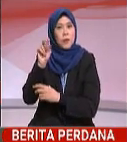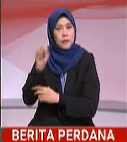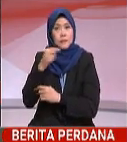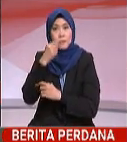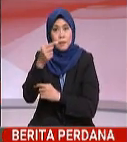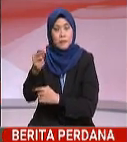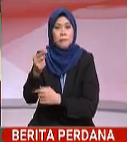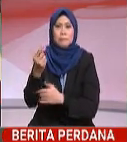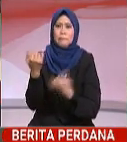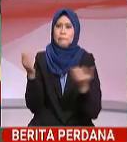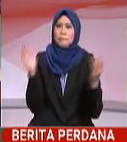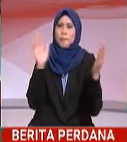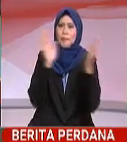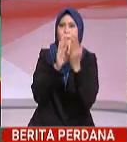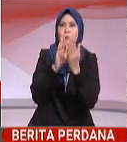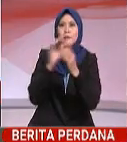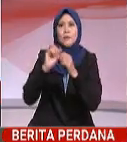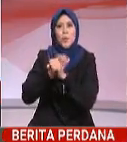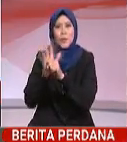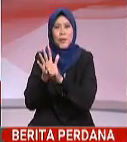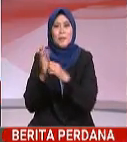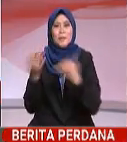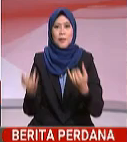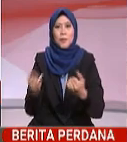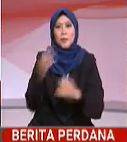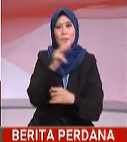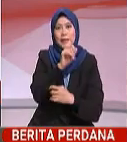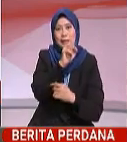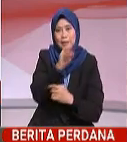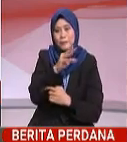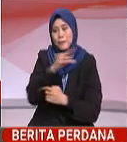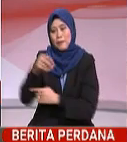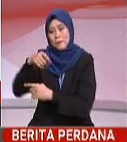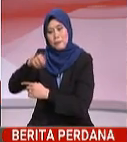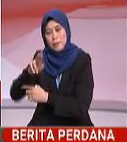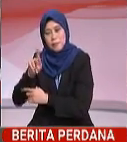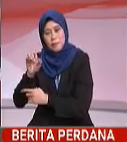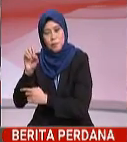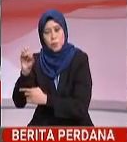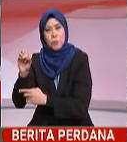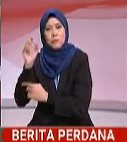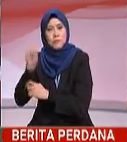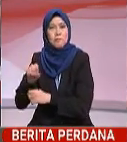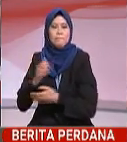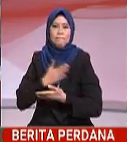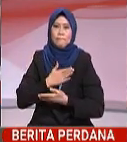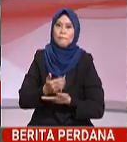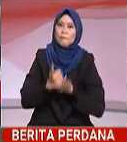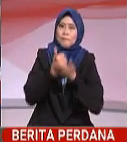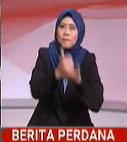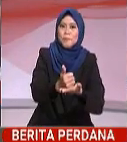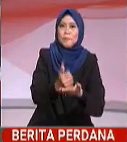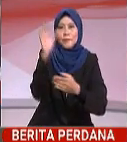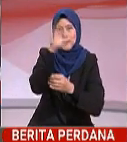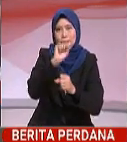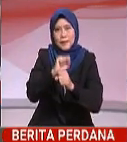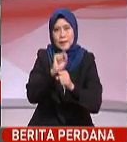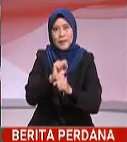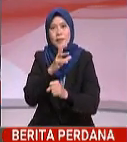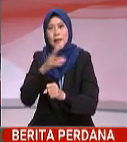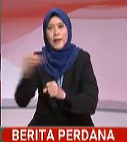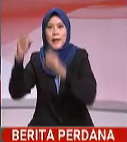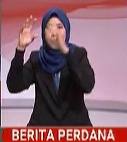cabaran COVID-19, KSM dan Perkeso sentiasa memberikan komitmen yang tinggi untuk membantu mencari kerja dan majikan.